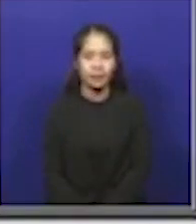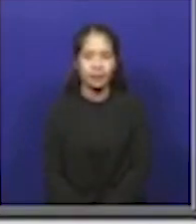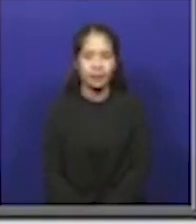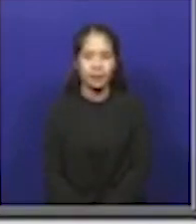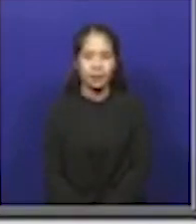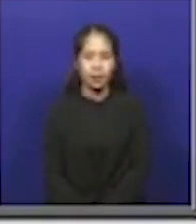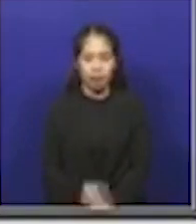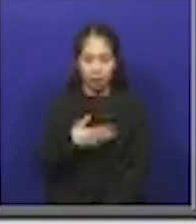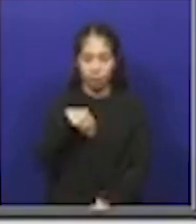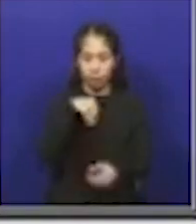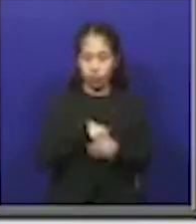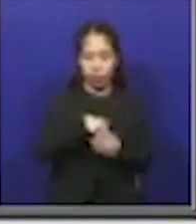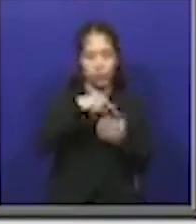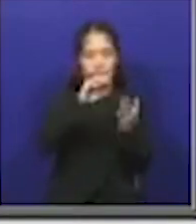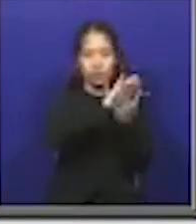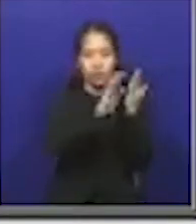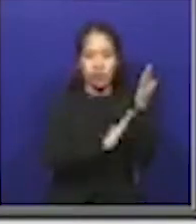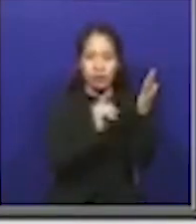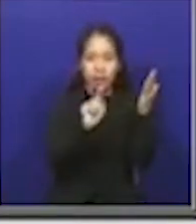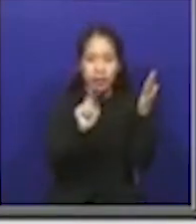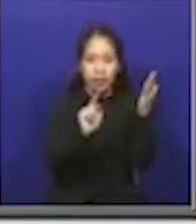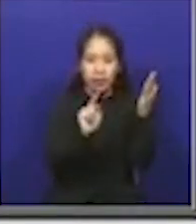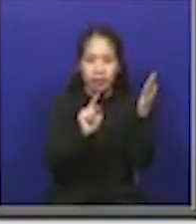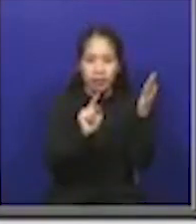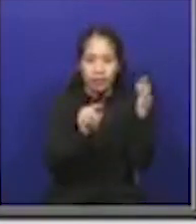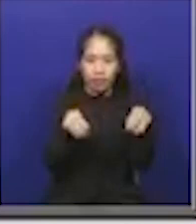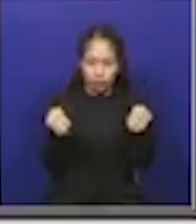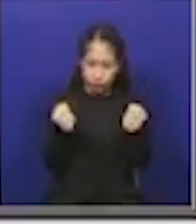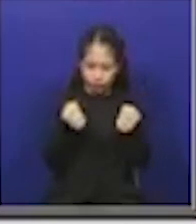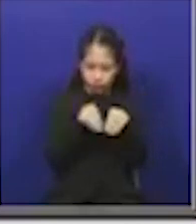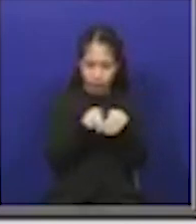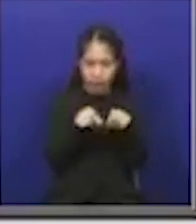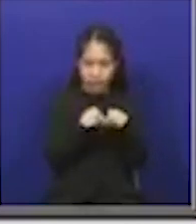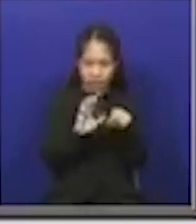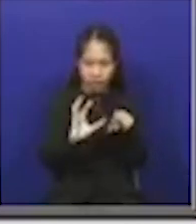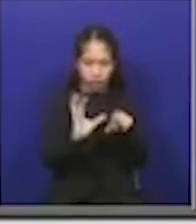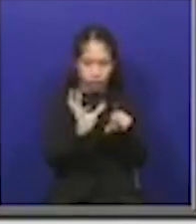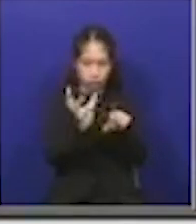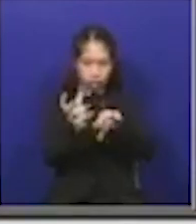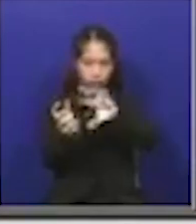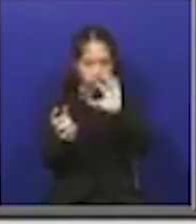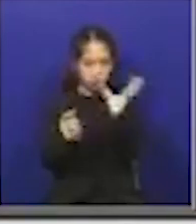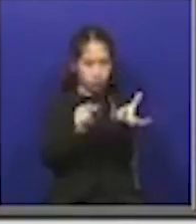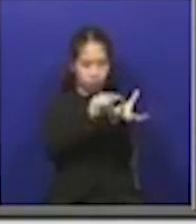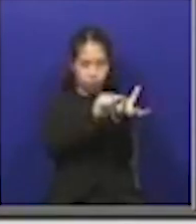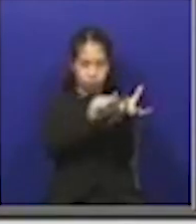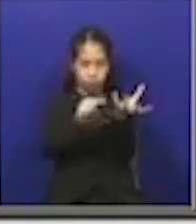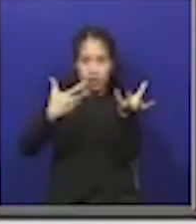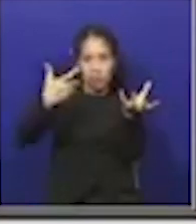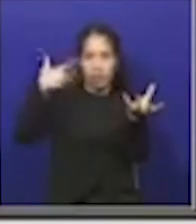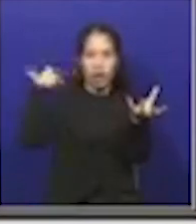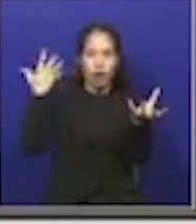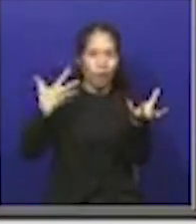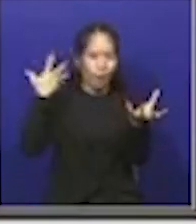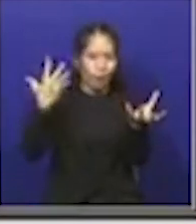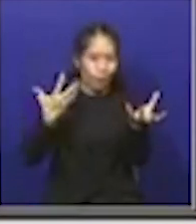ครับเราอยู่ในประเทศติดเส้นศูนย์สูตรที่ผ่านมาอากาศร้อน